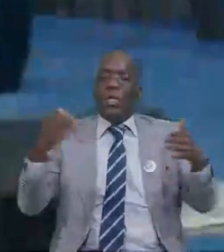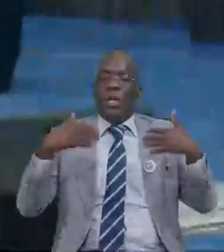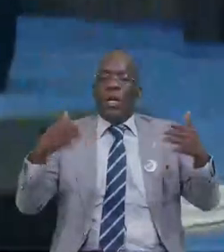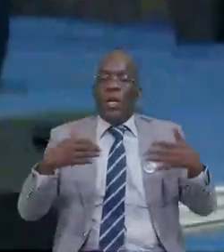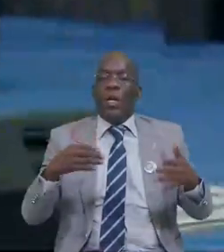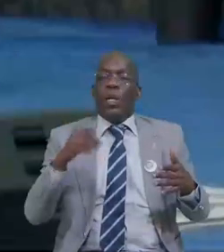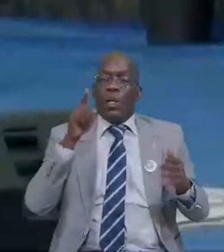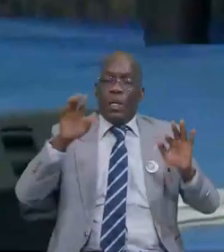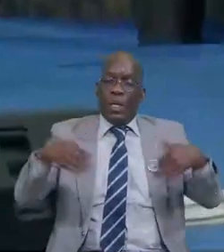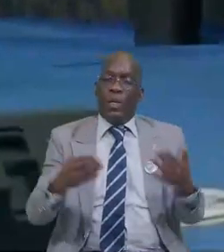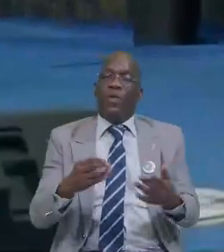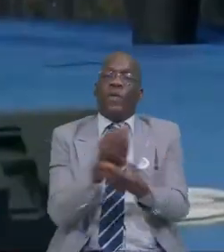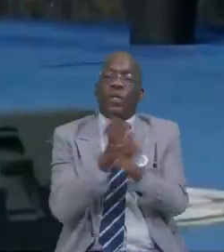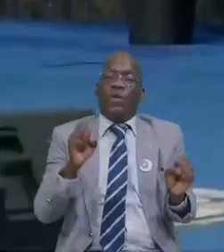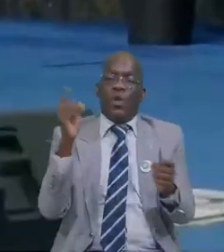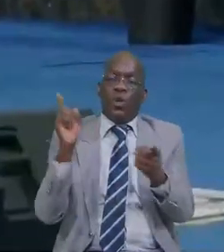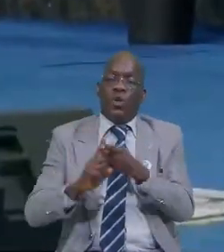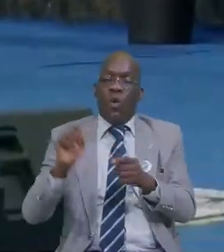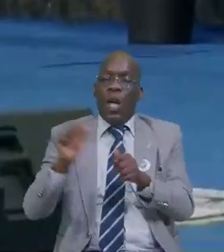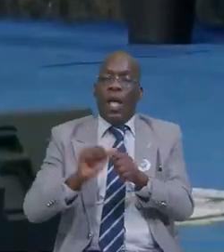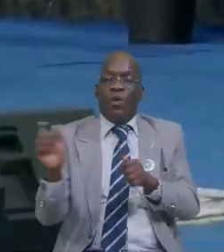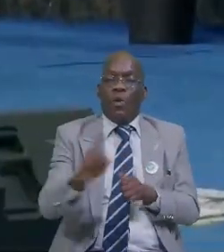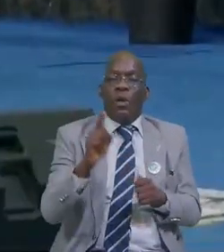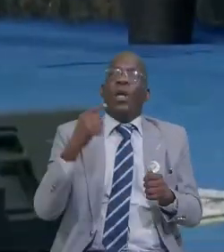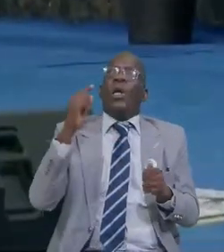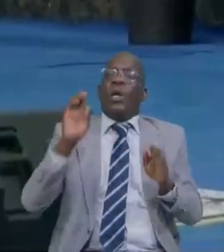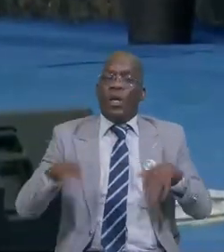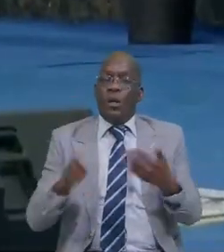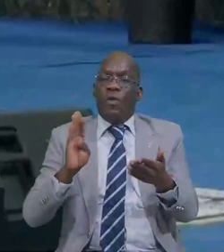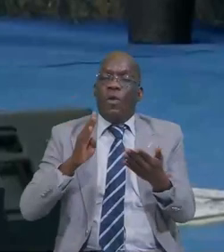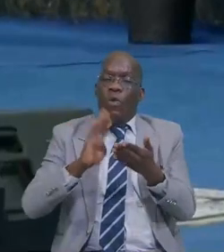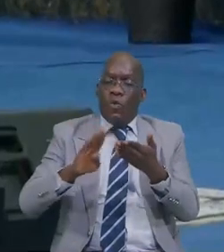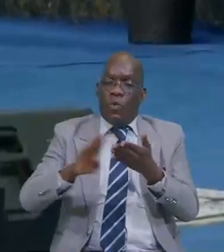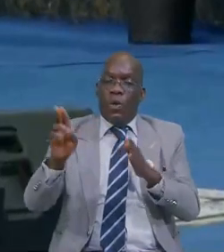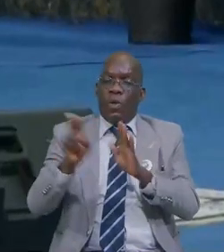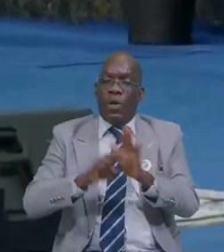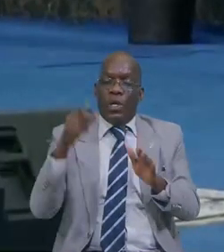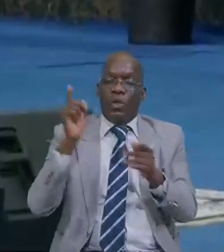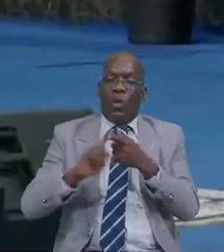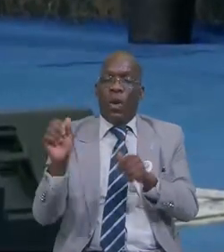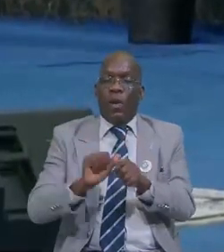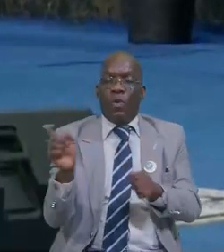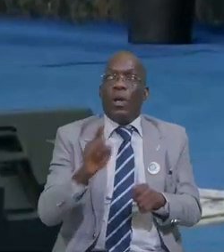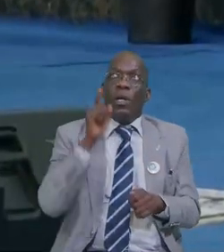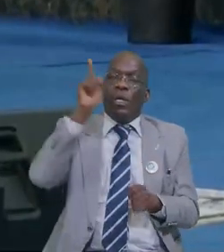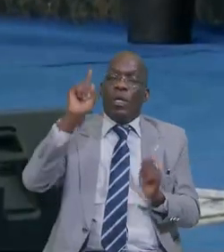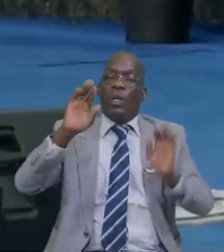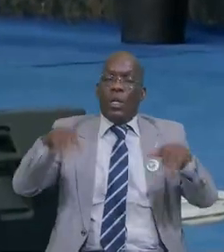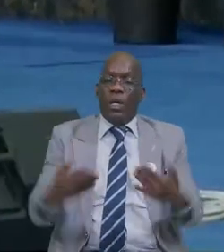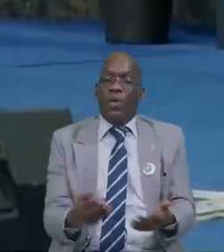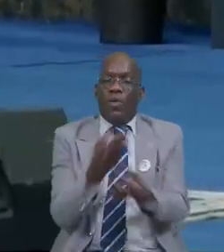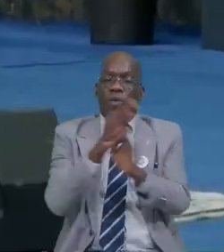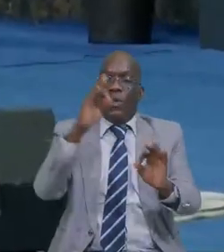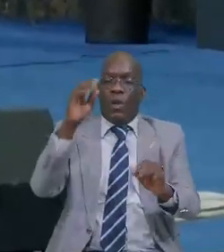il a pourvu le salut pour tout le monde. Il a pourvu le pardon pour tout le monde. Il a pourvu la libération pour